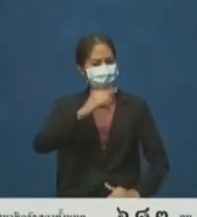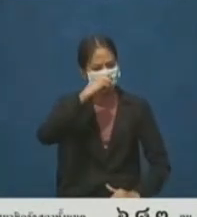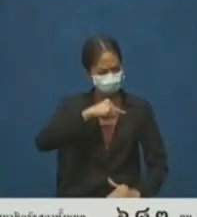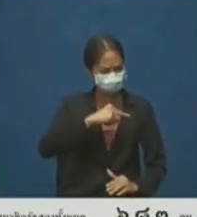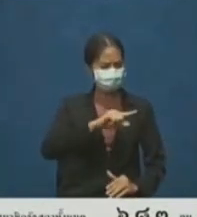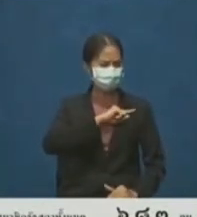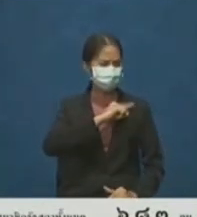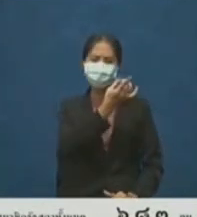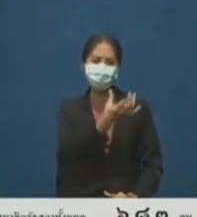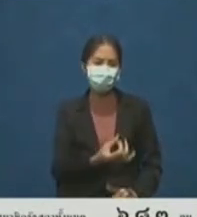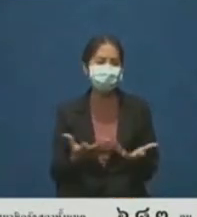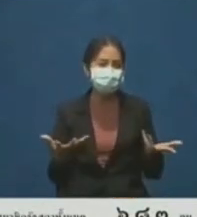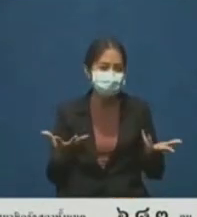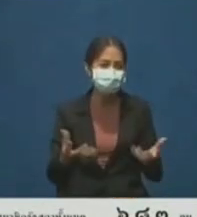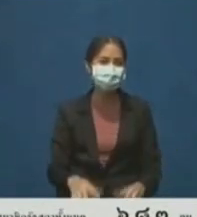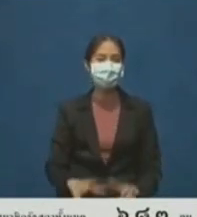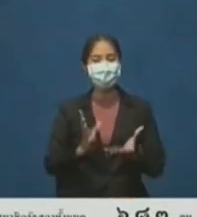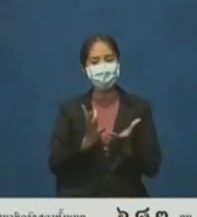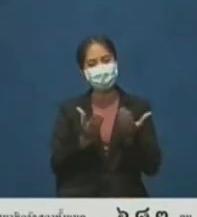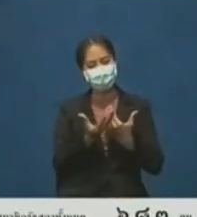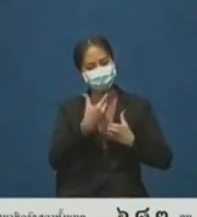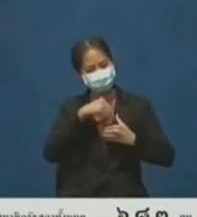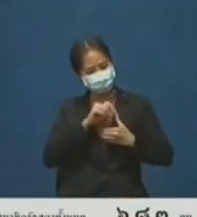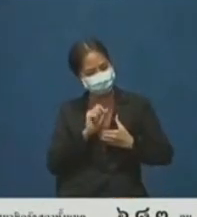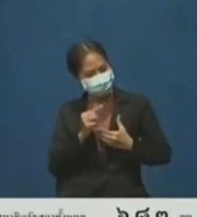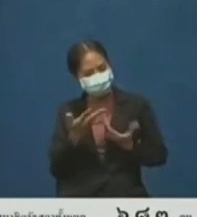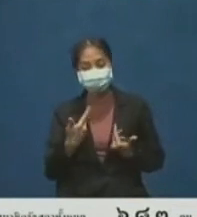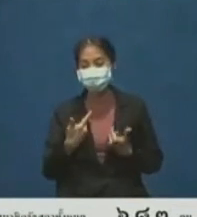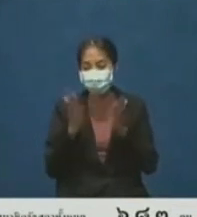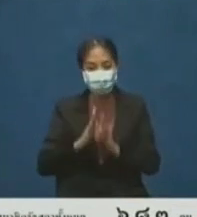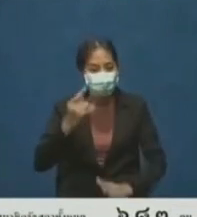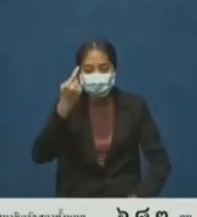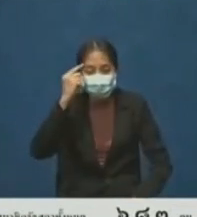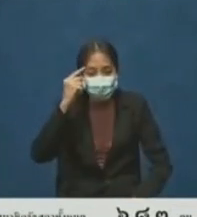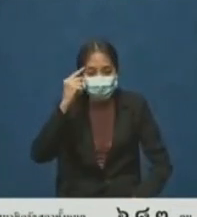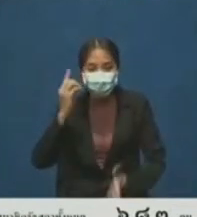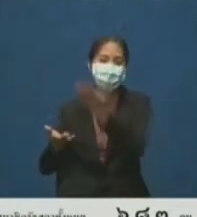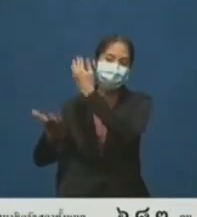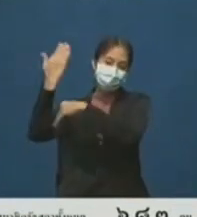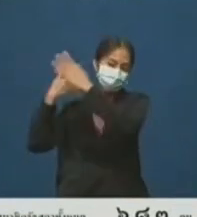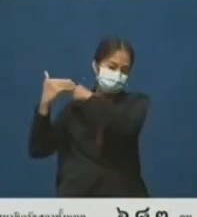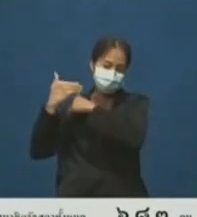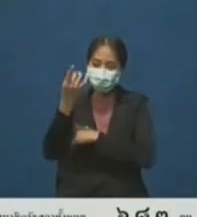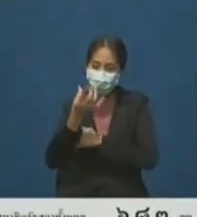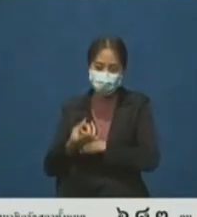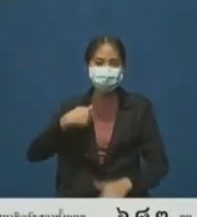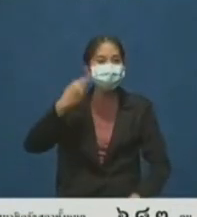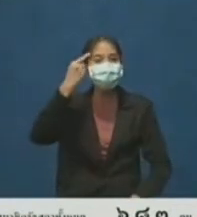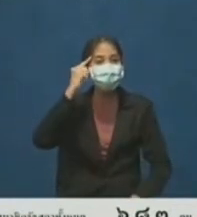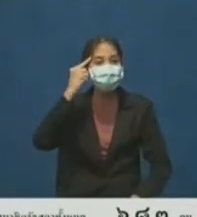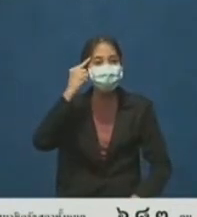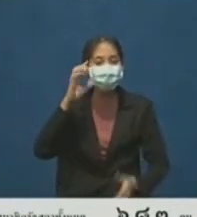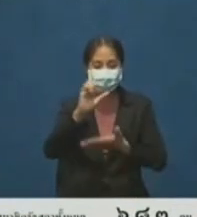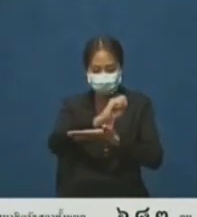างไรในฐานะเป็นพลเมืองไทยหน้าที่พลเมืองศีลธรรมจะทำยังไงไม่รู้เลยประวัติศาสตร์ความเป็นมาเ